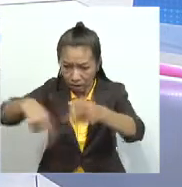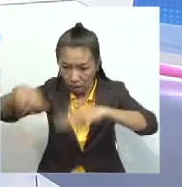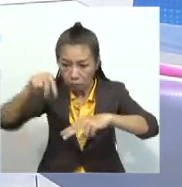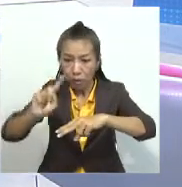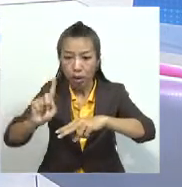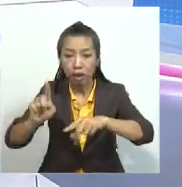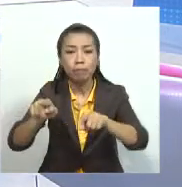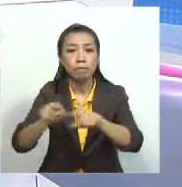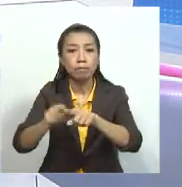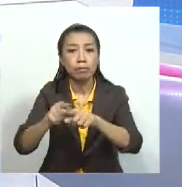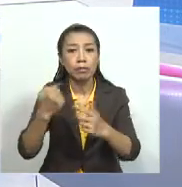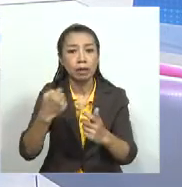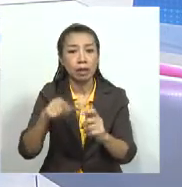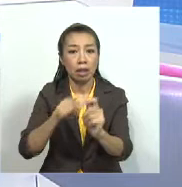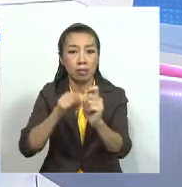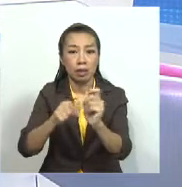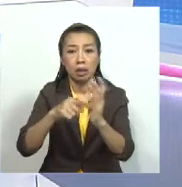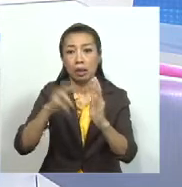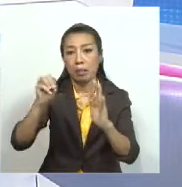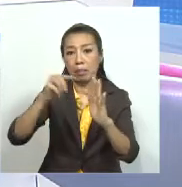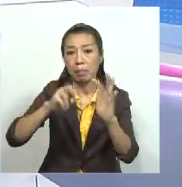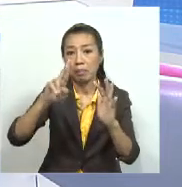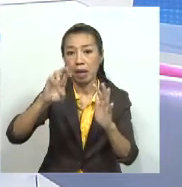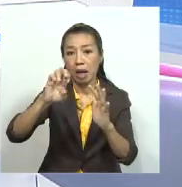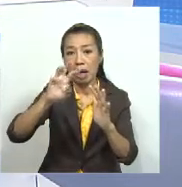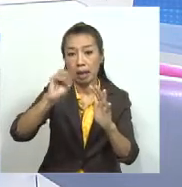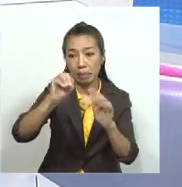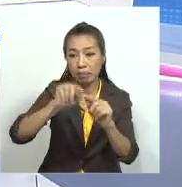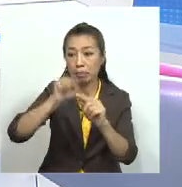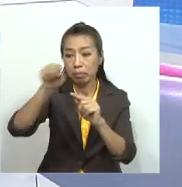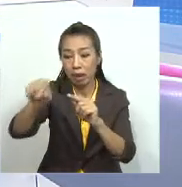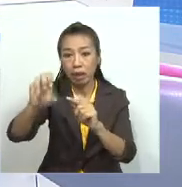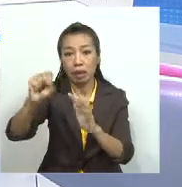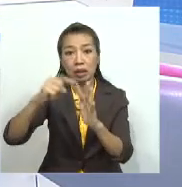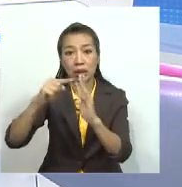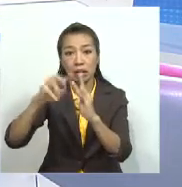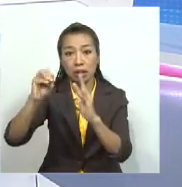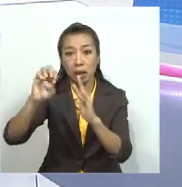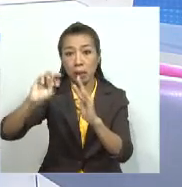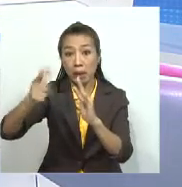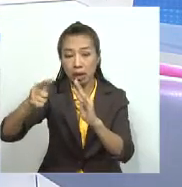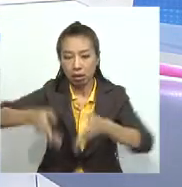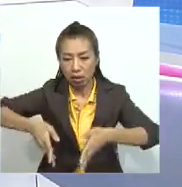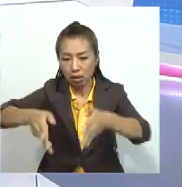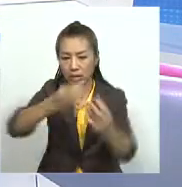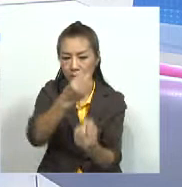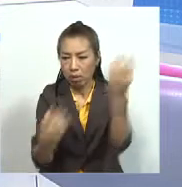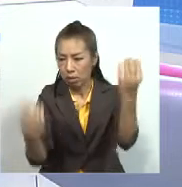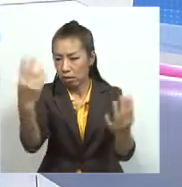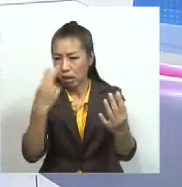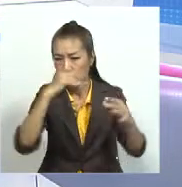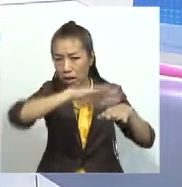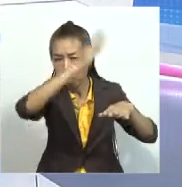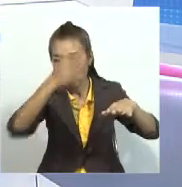นี้ก็คือที่เส้นทางแม่ริมสะเมิงนะคะซึ่งก็ไปพบว่ายังมีร่องรอยของการเกิดไฟป่าในบริเวณพื้น